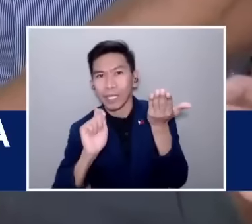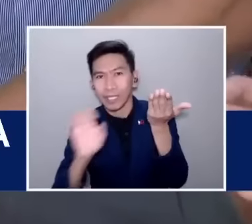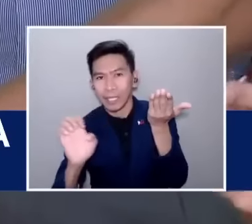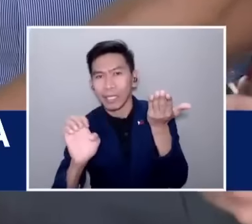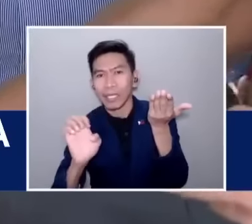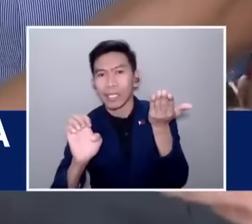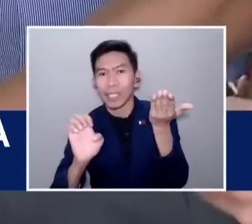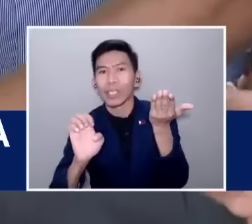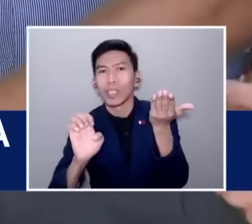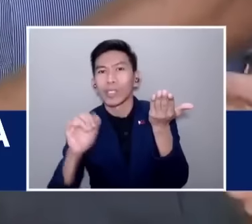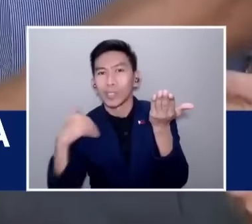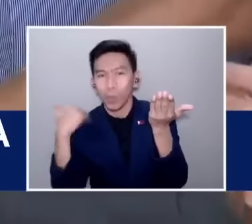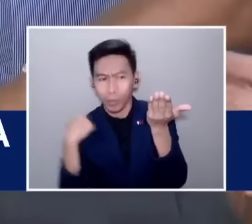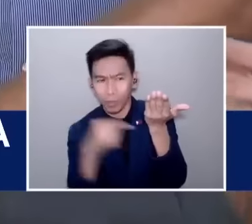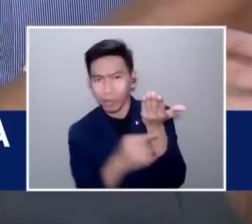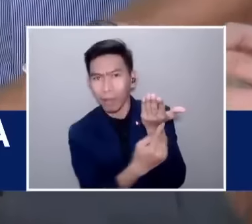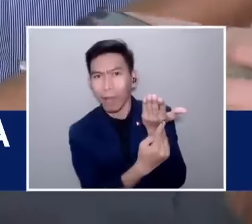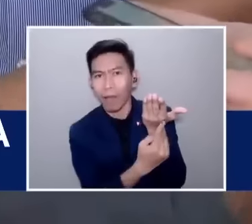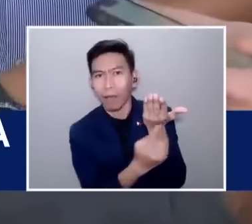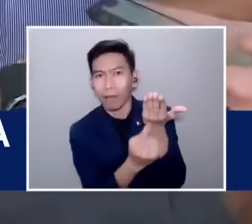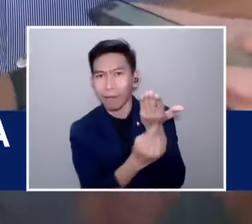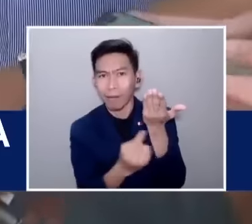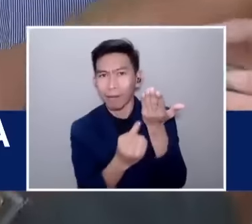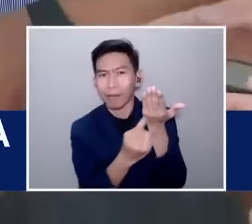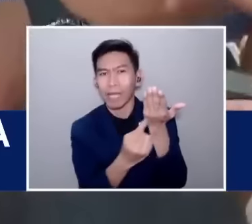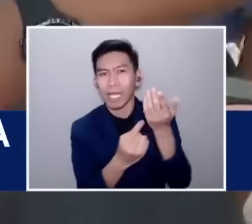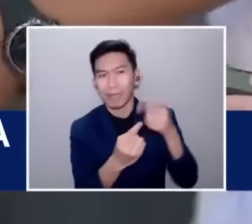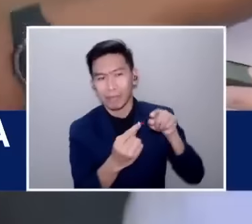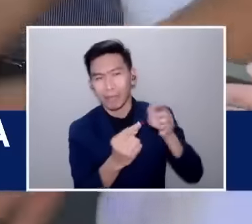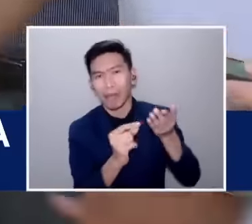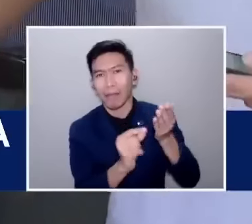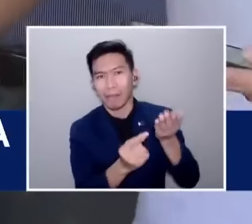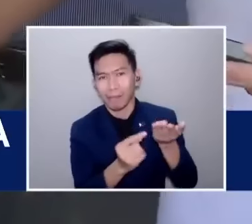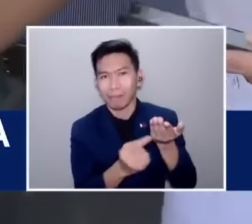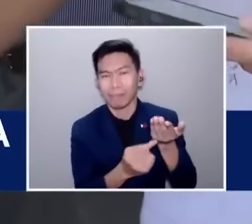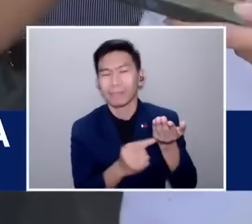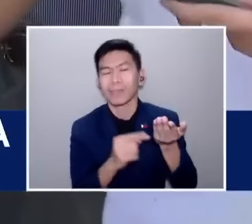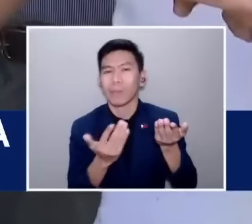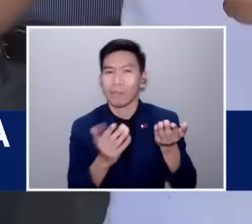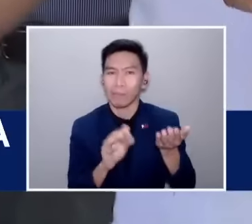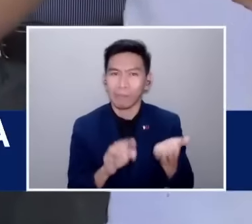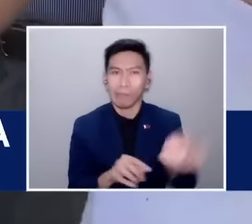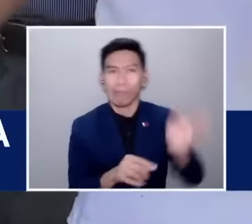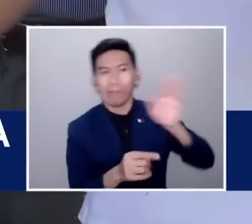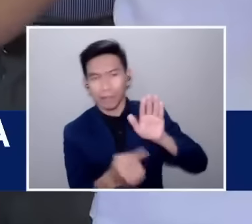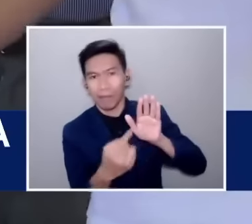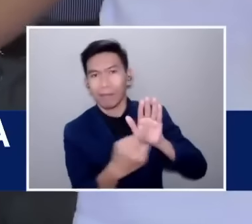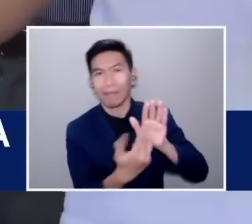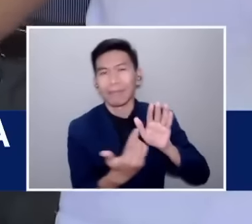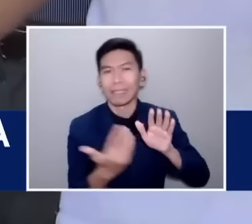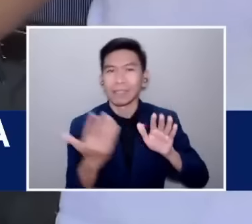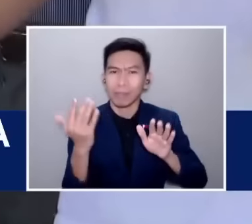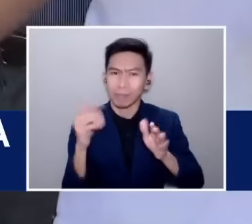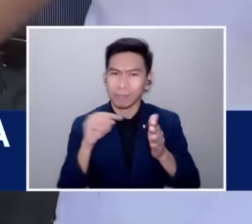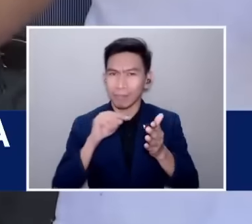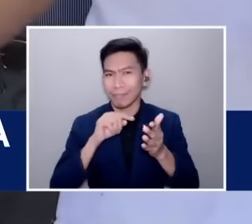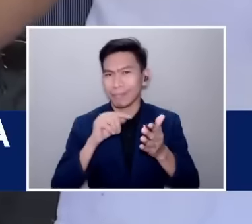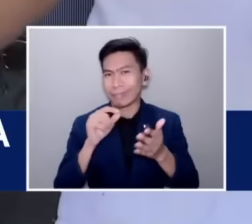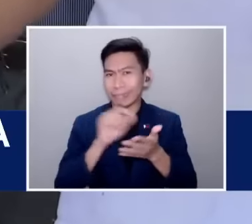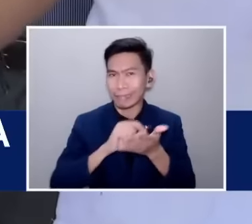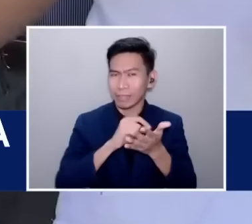Nasa likod yung party list eh. Manipis masyado. Oh. Ano? So tumagos po yung ano, yung ink? Oo, oh, bakit ganon? Hindi